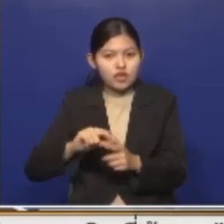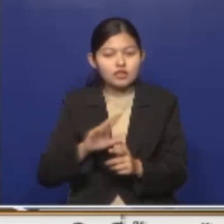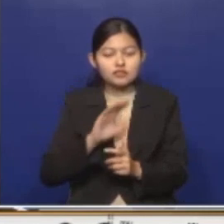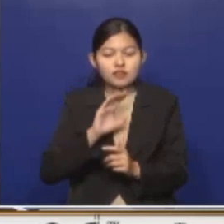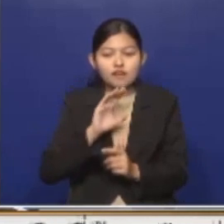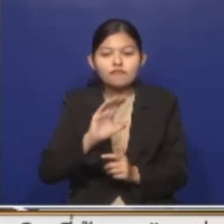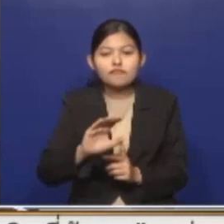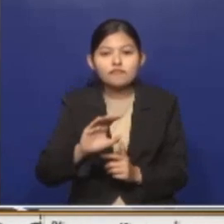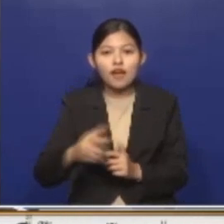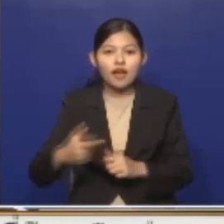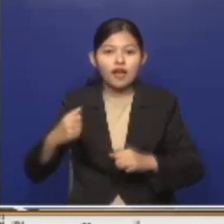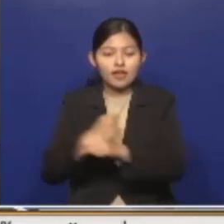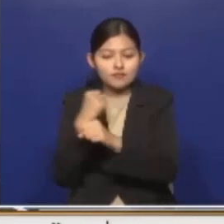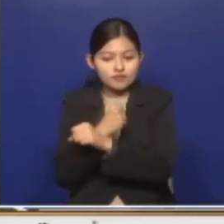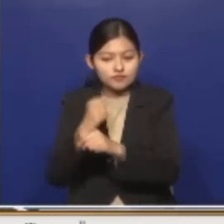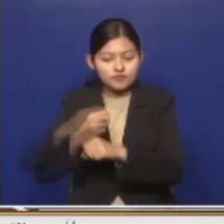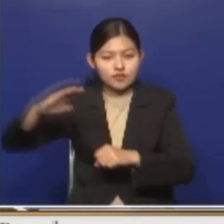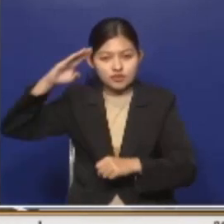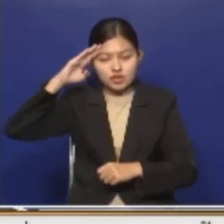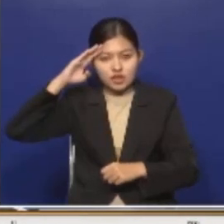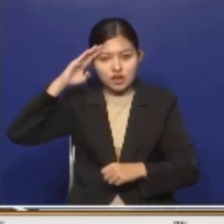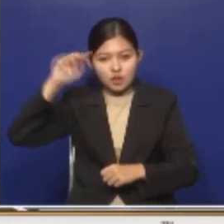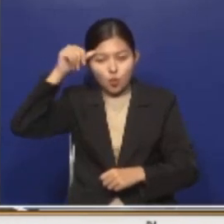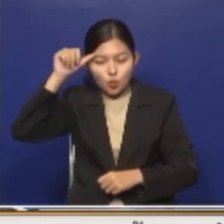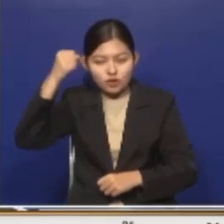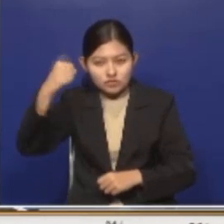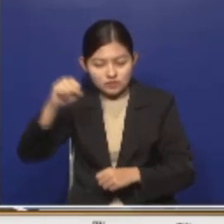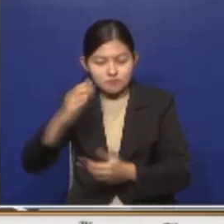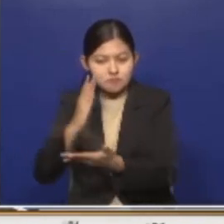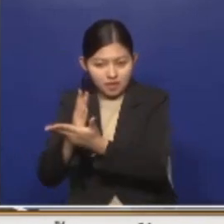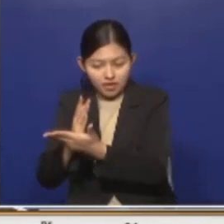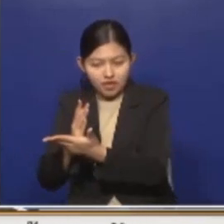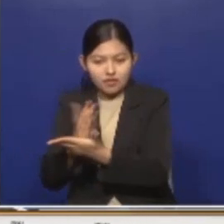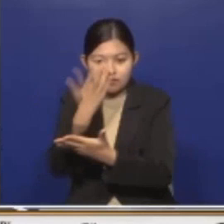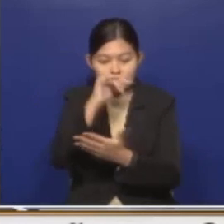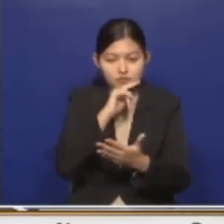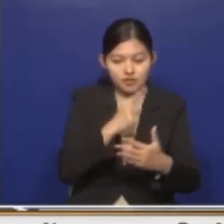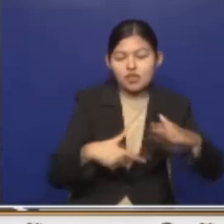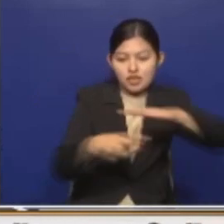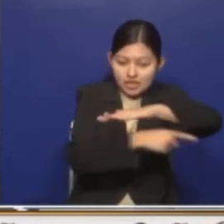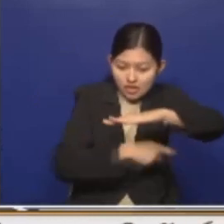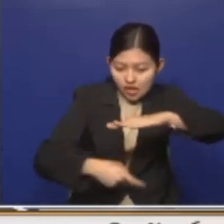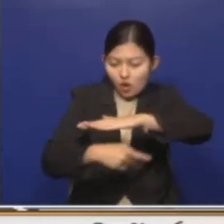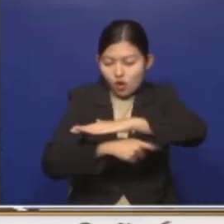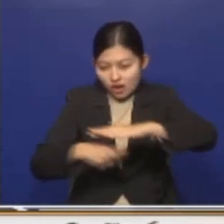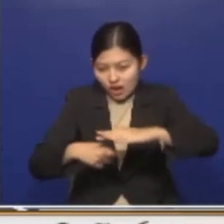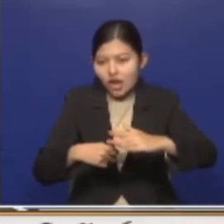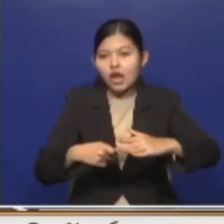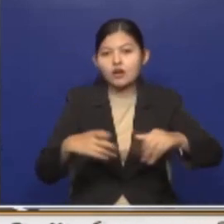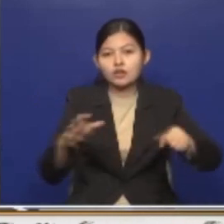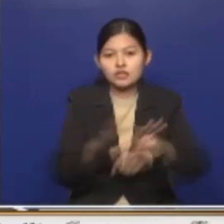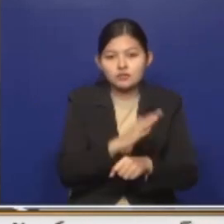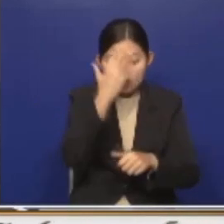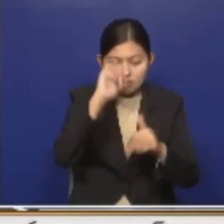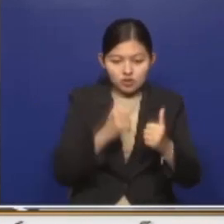พบกให้ชะลอการซ้อมรบสัก10กว่าวันเพื่อให้พี่น้องเกษตรกรได้เกี่ยวข้าวเนื่องจากว่าขณะนี้ข้าวสุ